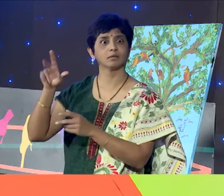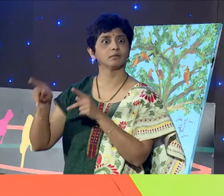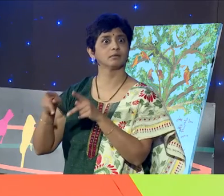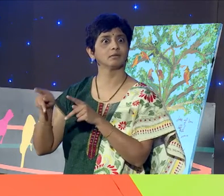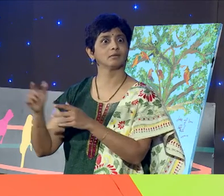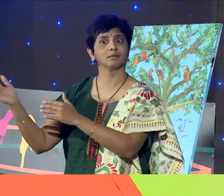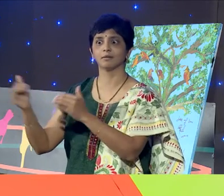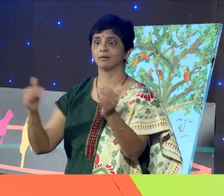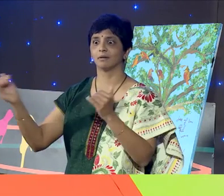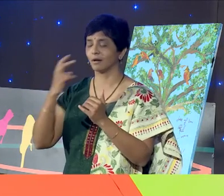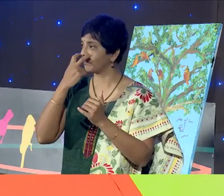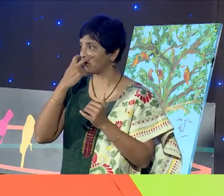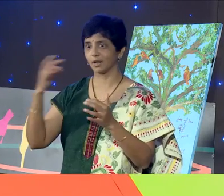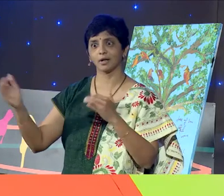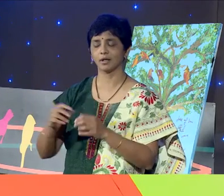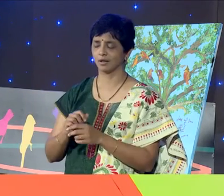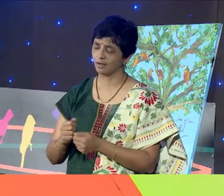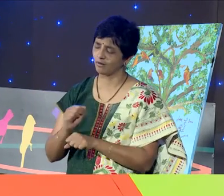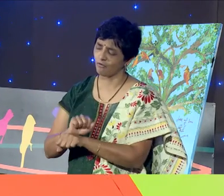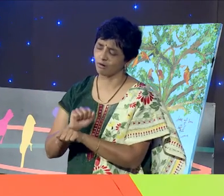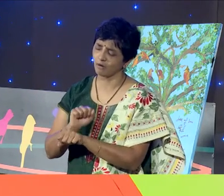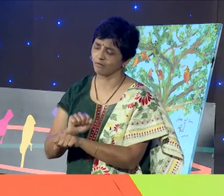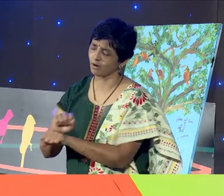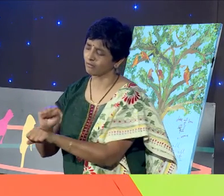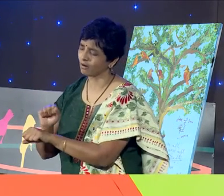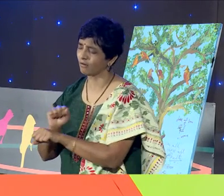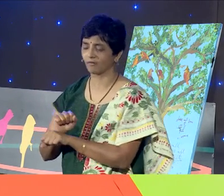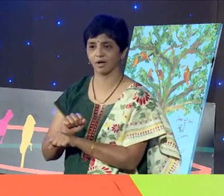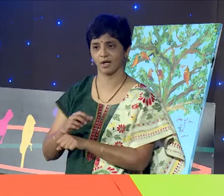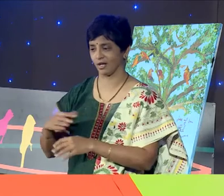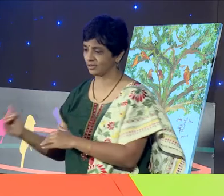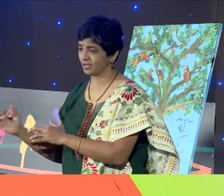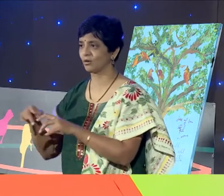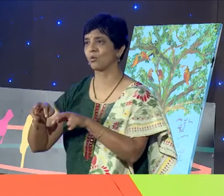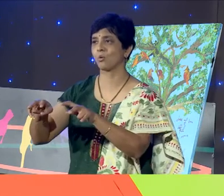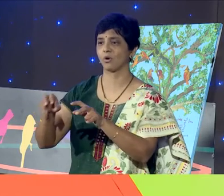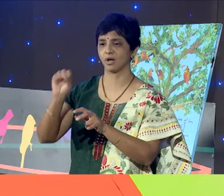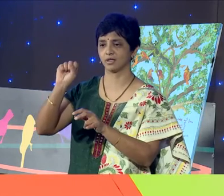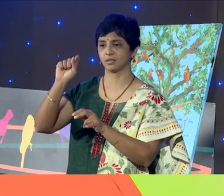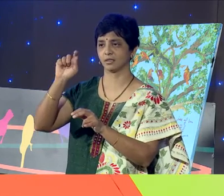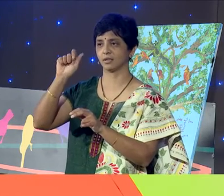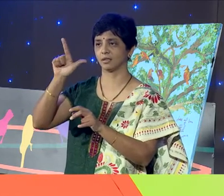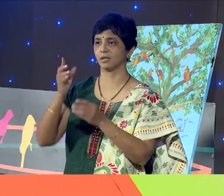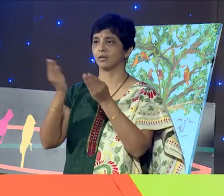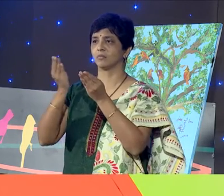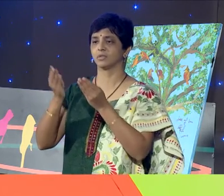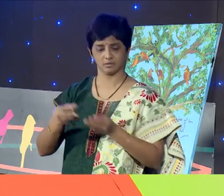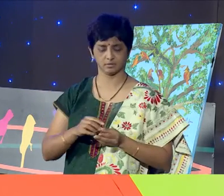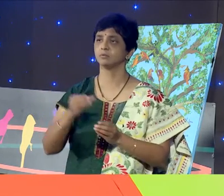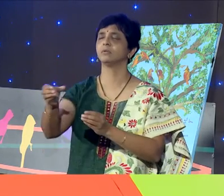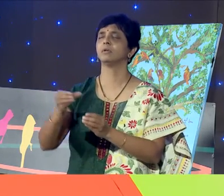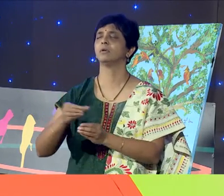सभी ब्लाइंड, दिन भर काम करते और बेचने के लिए वो मार्केट का एक छोटा सा स्टॉल। अब परेशानी ये होने लगी